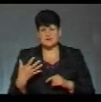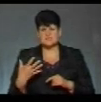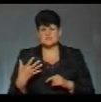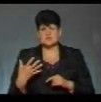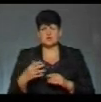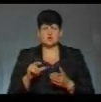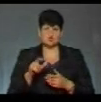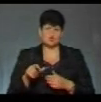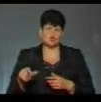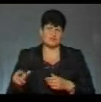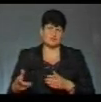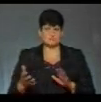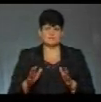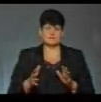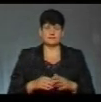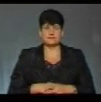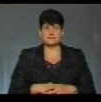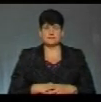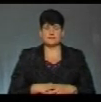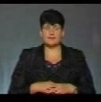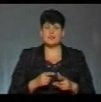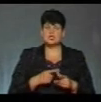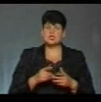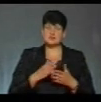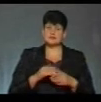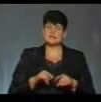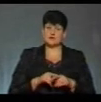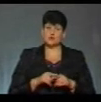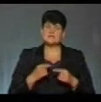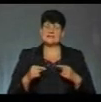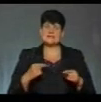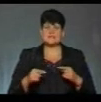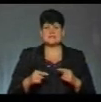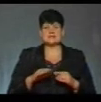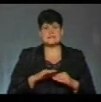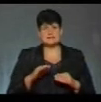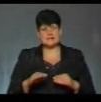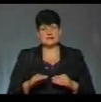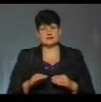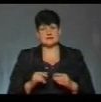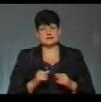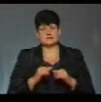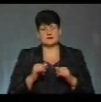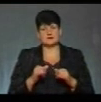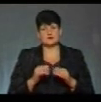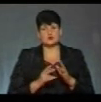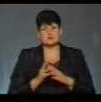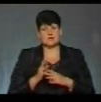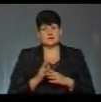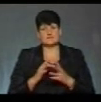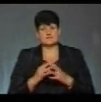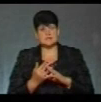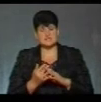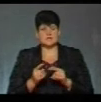12-15 чоловік. От так. Чи є також різниця, чи це діти, які зростали у сільській місцевості, чи в місті?